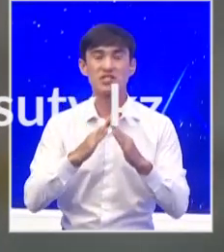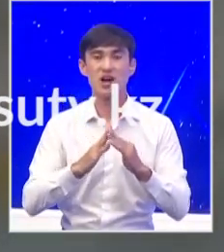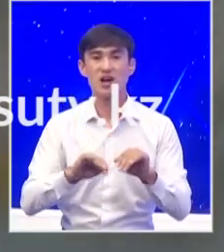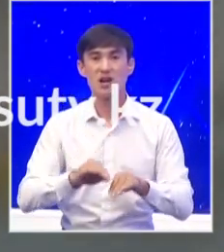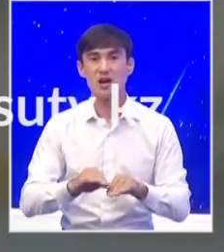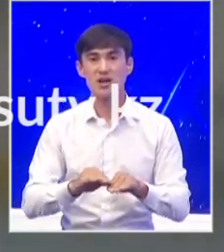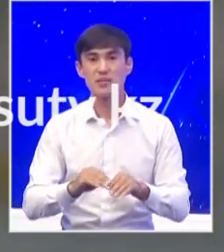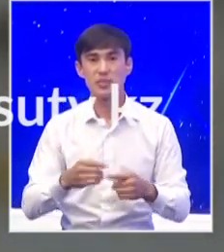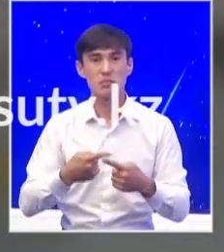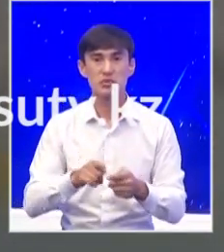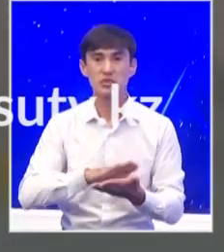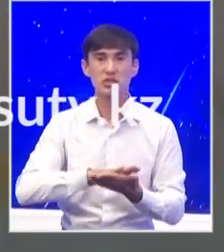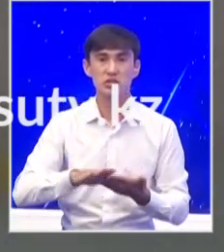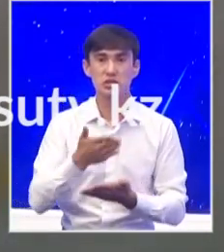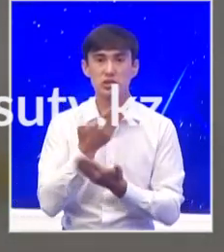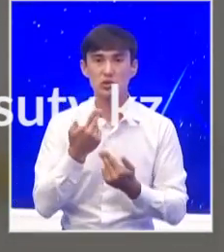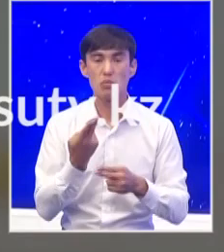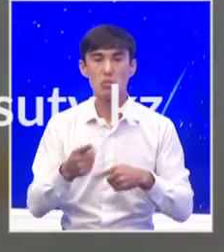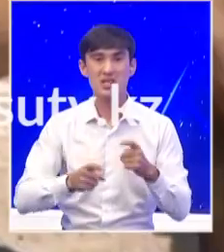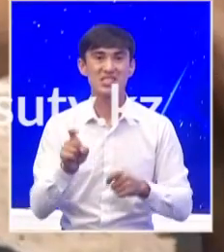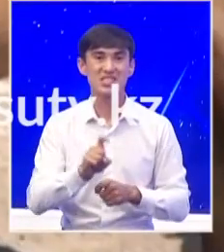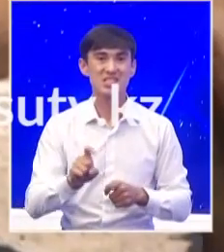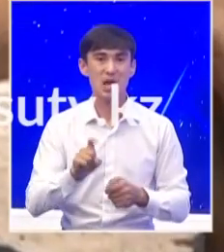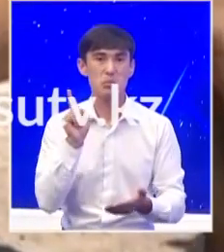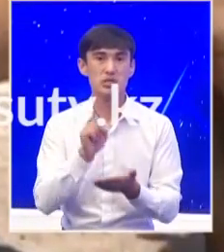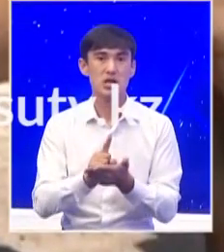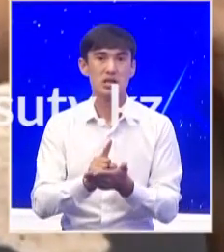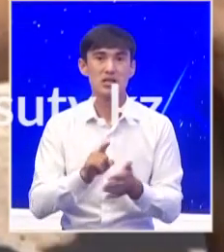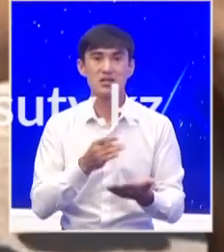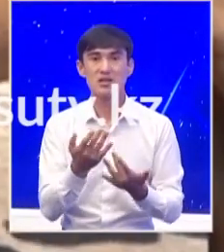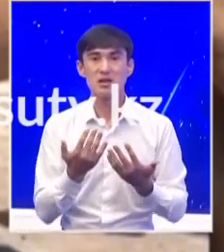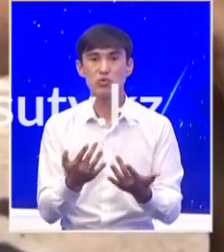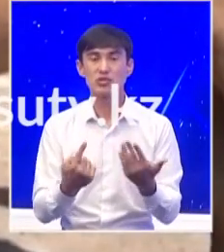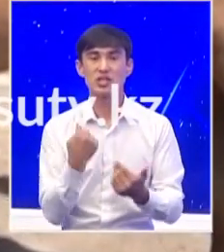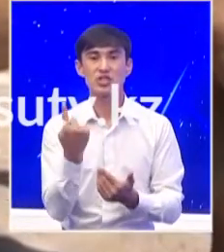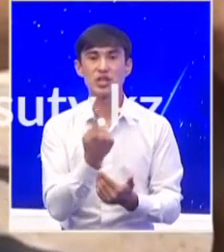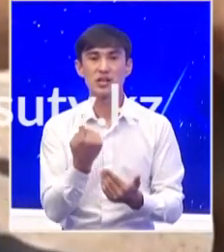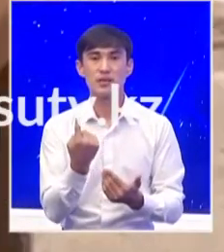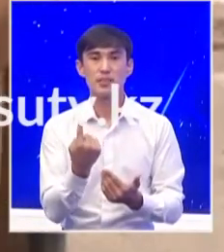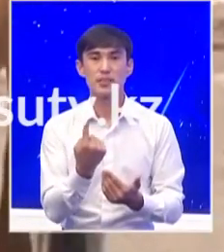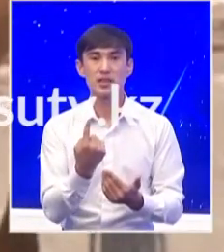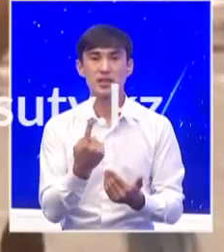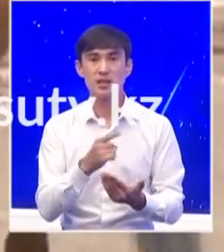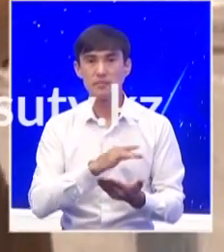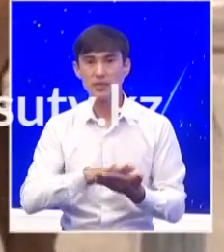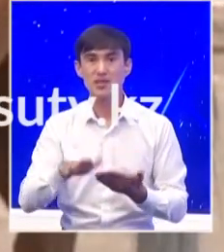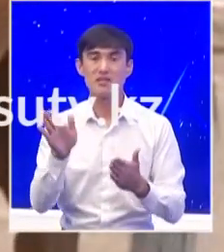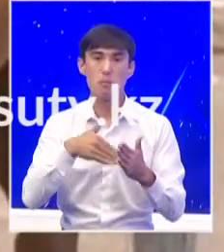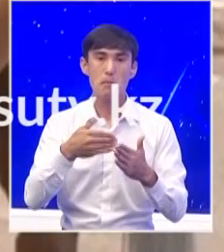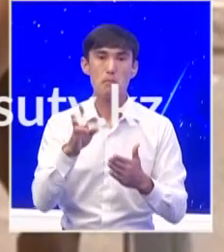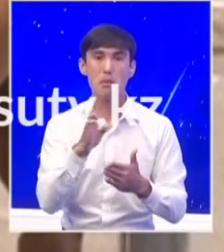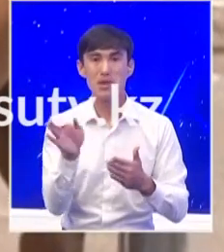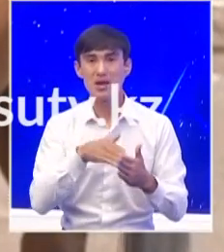подвергаются механической очистке. Перед дезинсекцией обязательно требуется сначала вычистить весь сарай, побелить его и